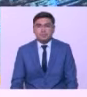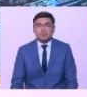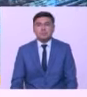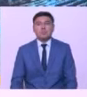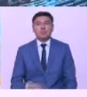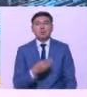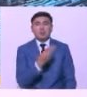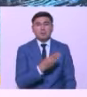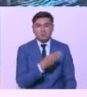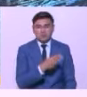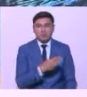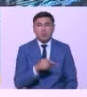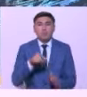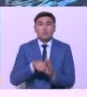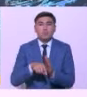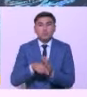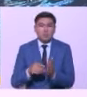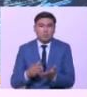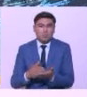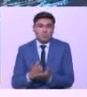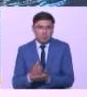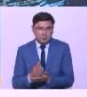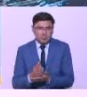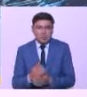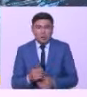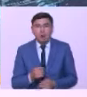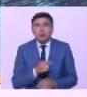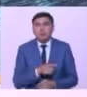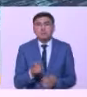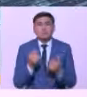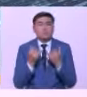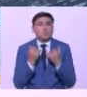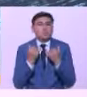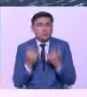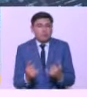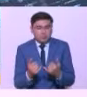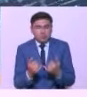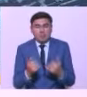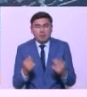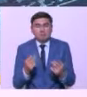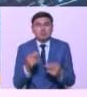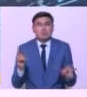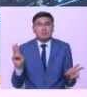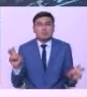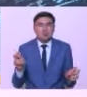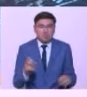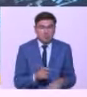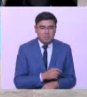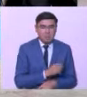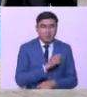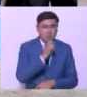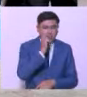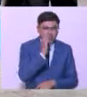В Актау отделом внутренней политики и развития языков города проведен военно-патриотический конкурс «Ержигет ель корганы». На соревнованиях приняли участие 52